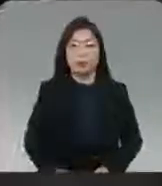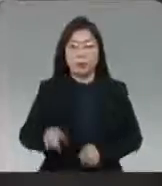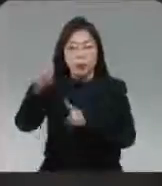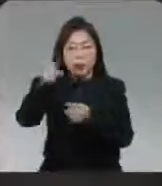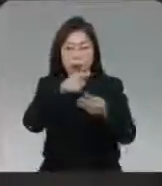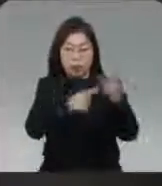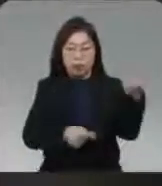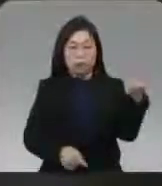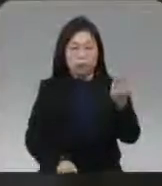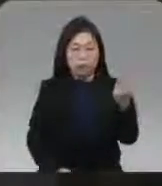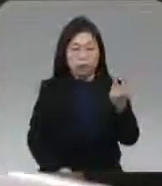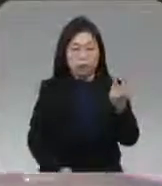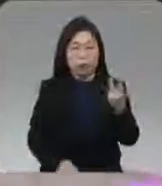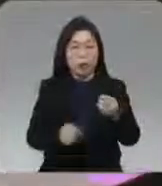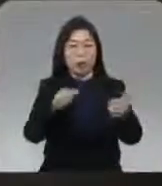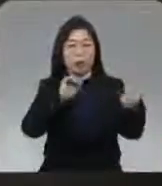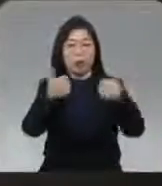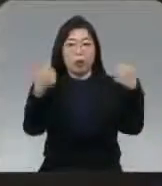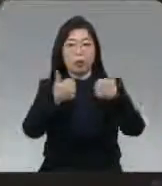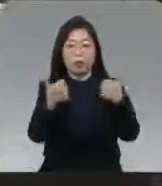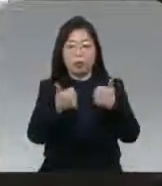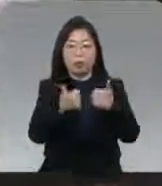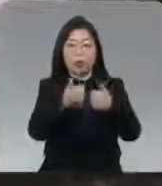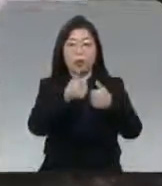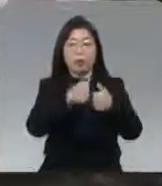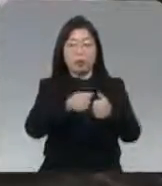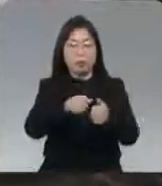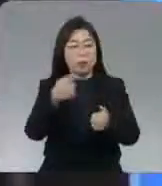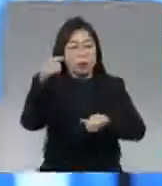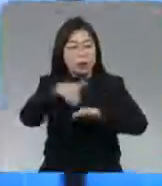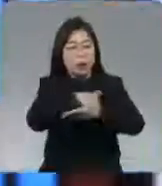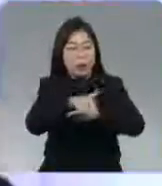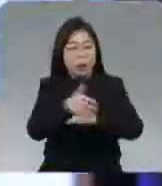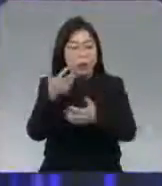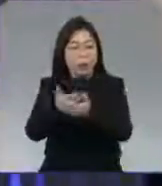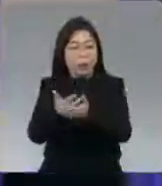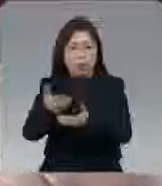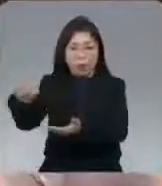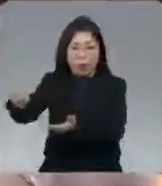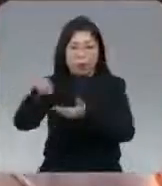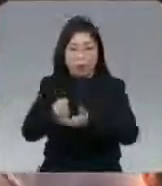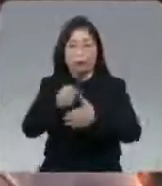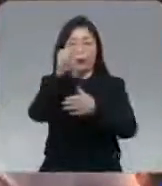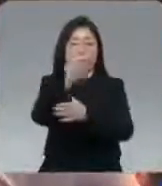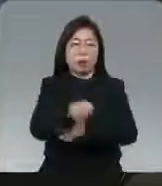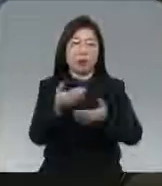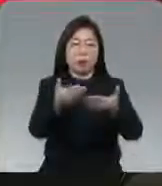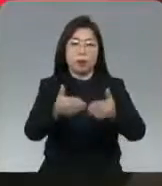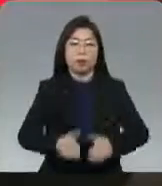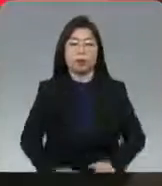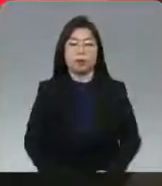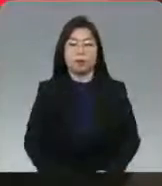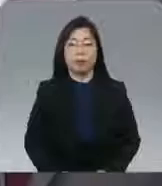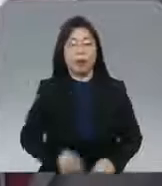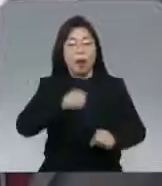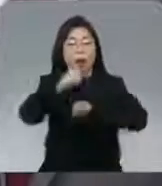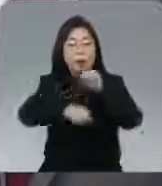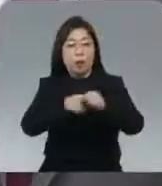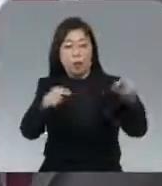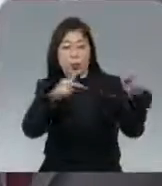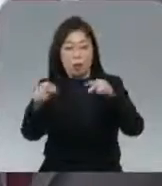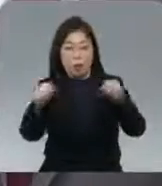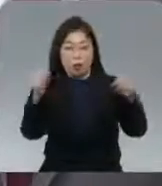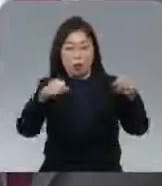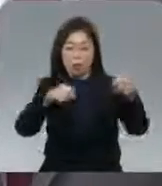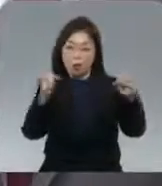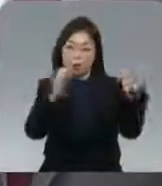ra vào 8 giờ tối ngày mùng 3 tháng 2 mỗi ứng cử viên có 30 phút để chọn luận tự do về bà chủ đề là bất động sản tăng